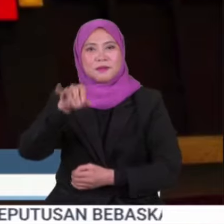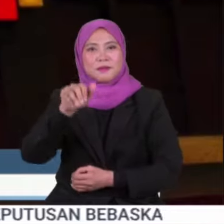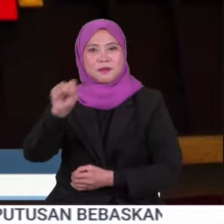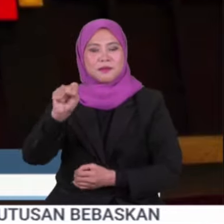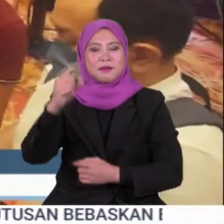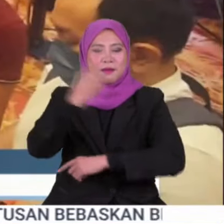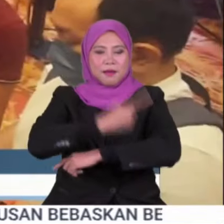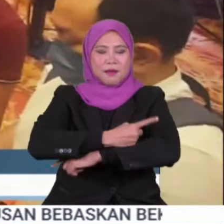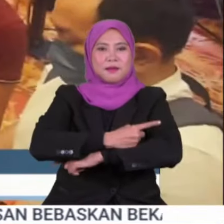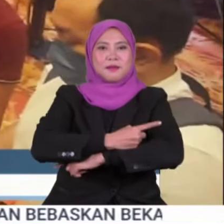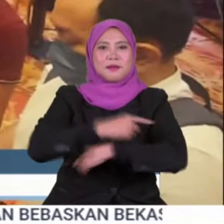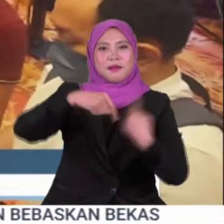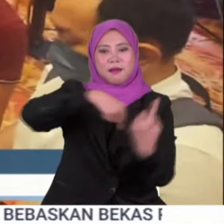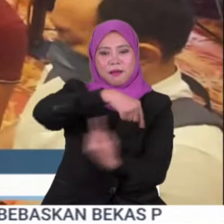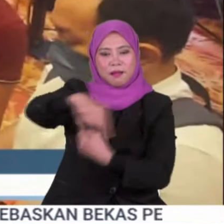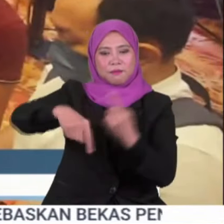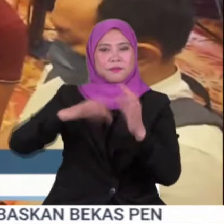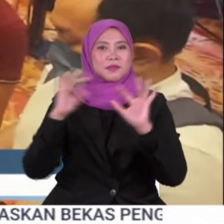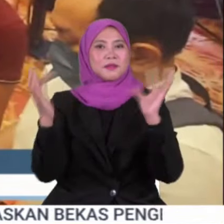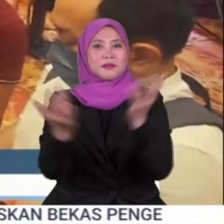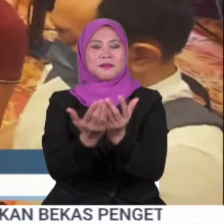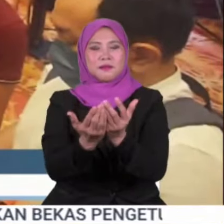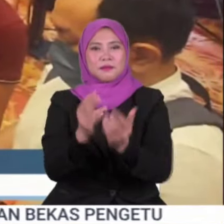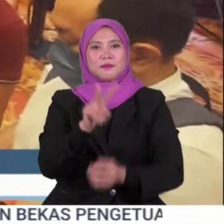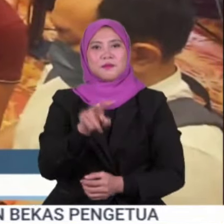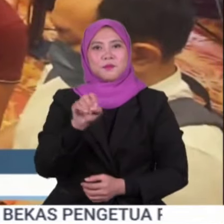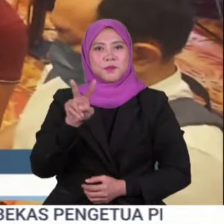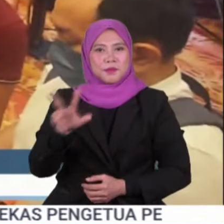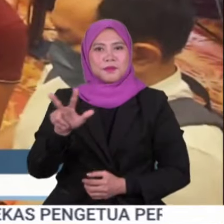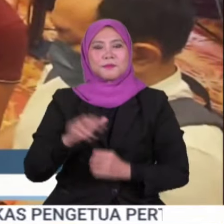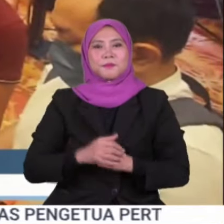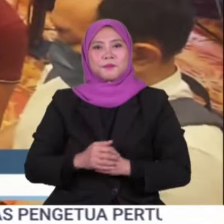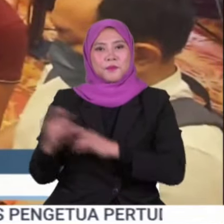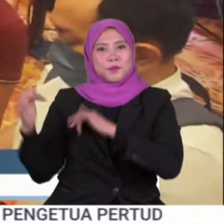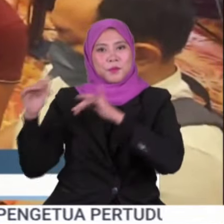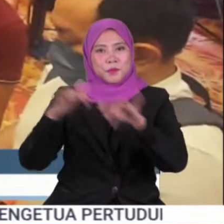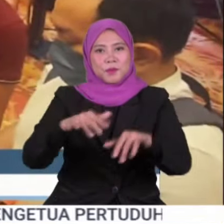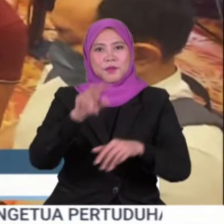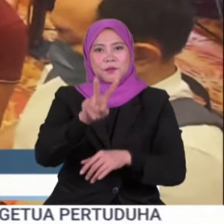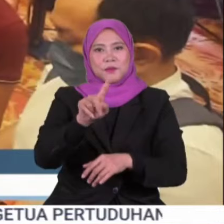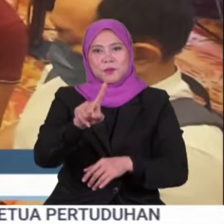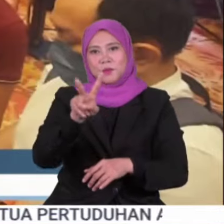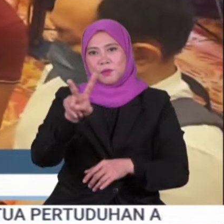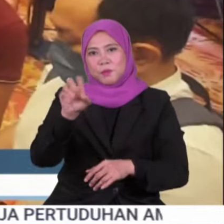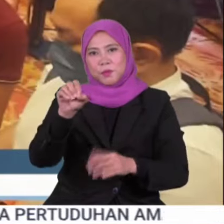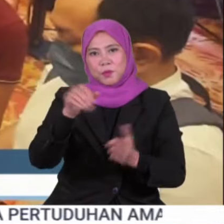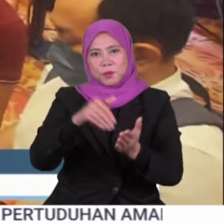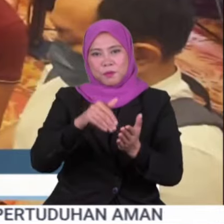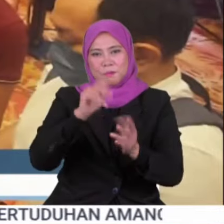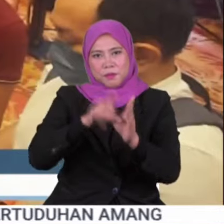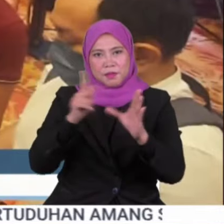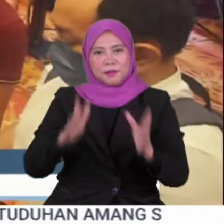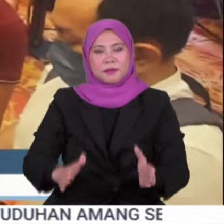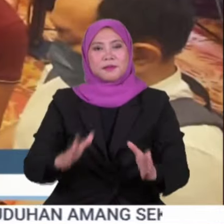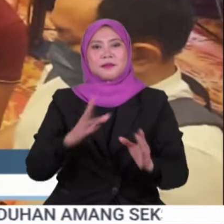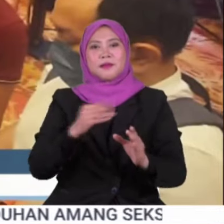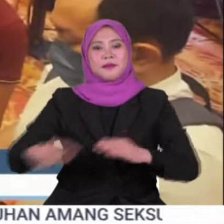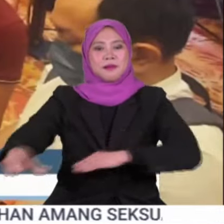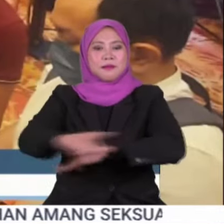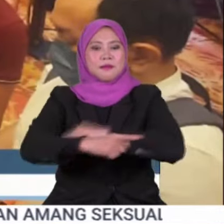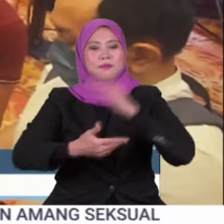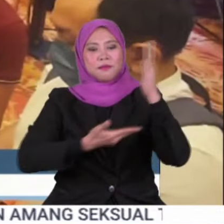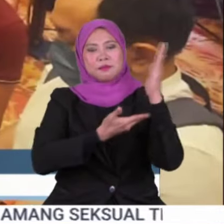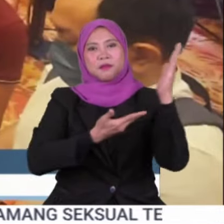Hari Alam Sekitar Sedunia 2023. Program dihadiri 250 peserta terdiri daripada pemain industri kilang kelapa sawit dari seluruh